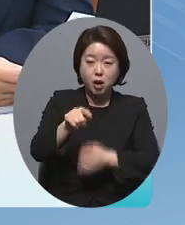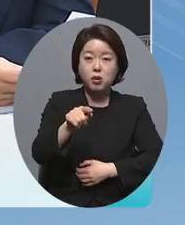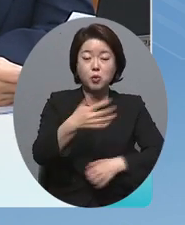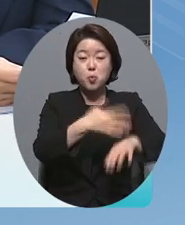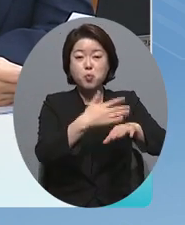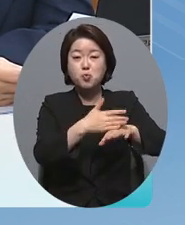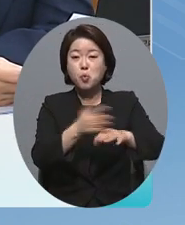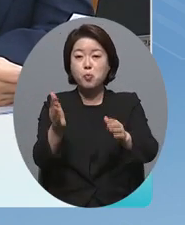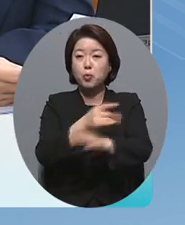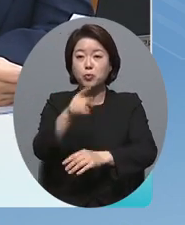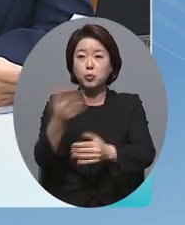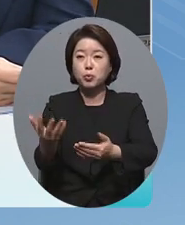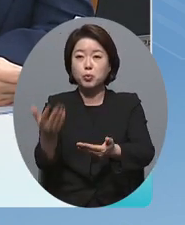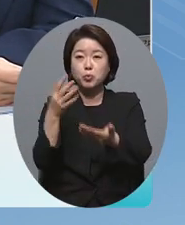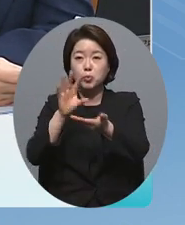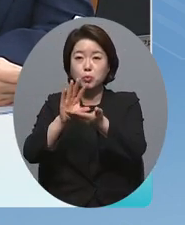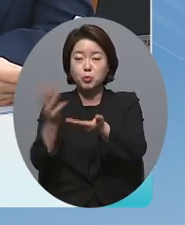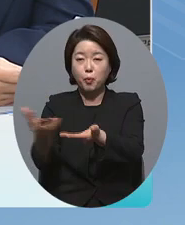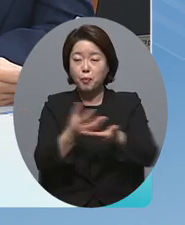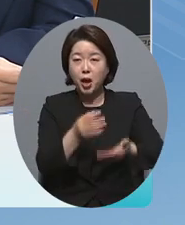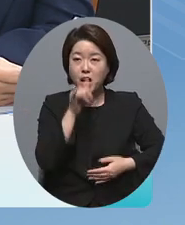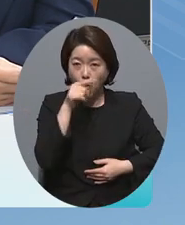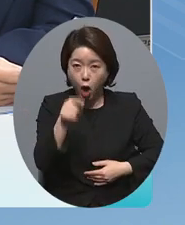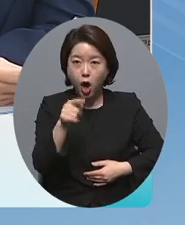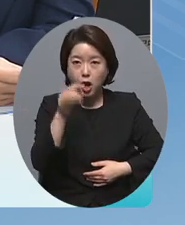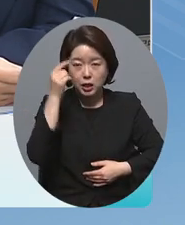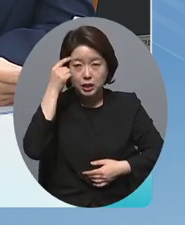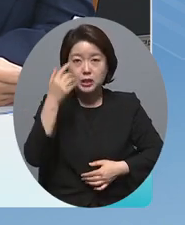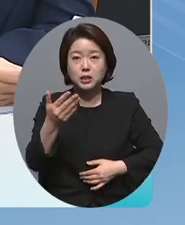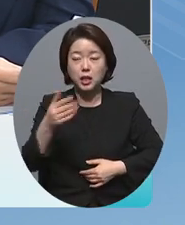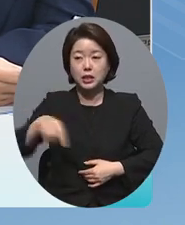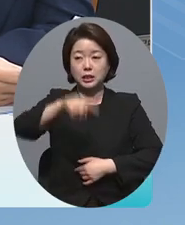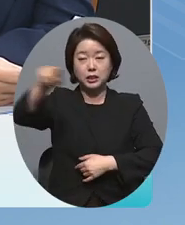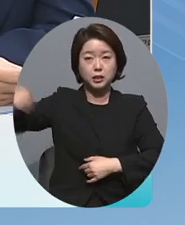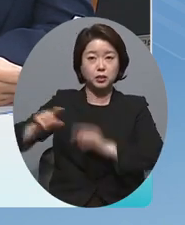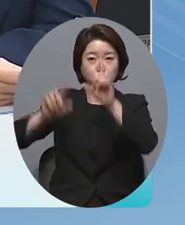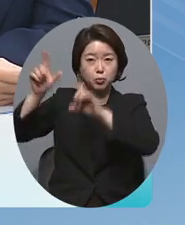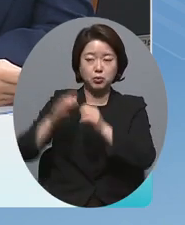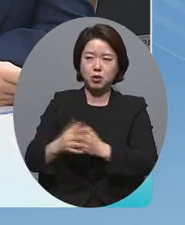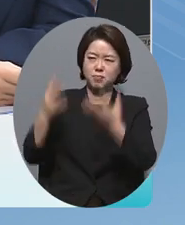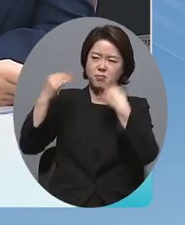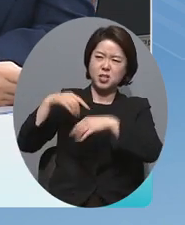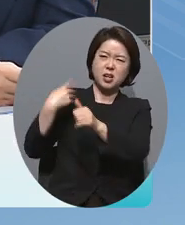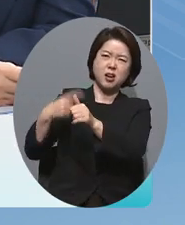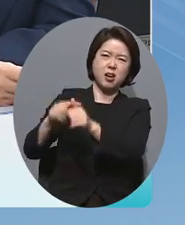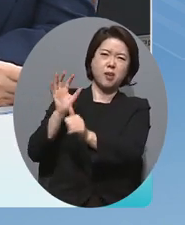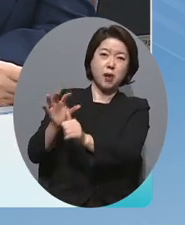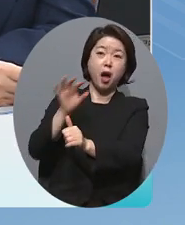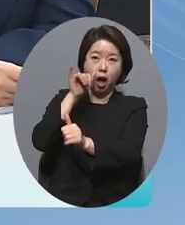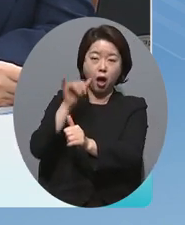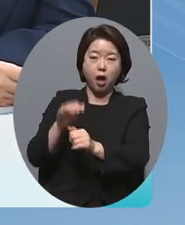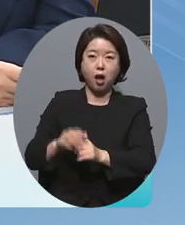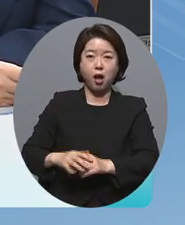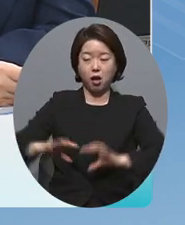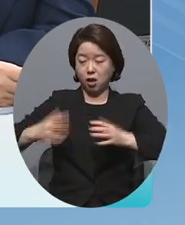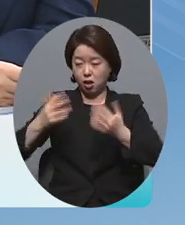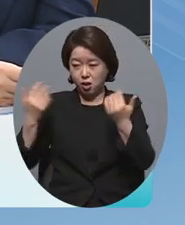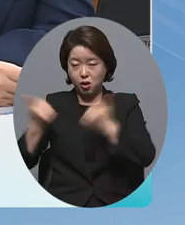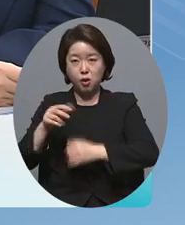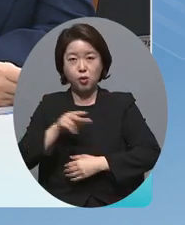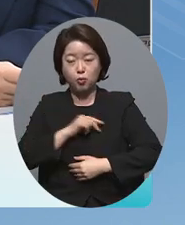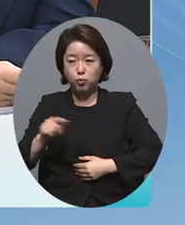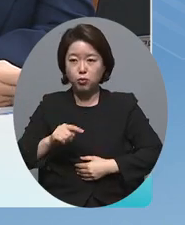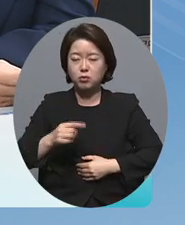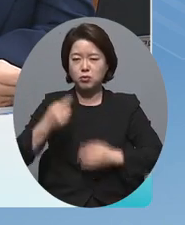받았다. 이런 의혹을 제기한 것이 바로 국정감사장이었는데 그때 많은 비판을 받았지 않습니까? 국회의원들이 그